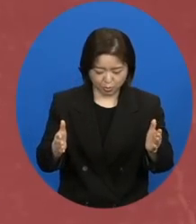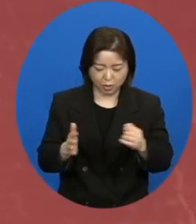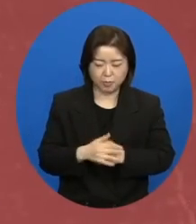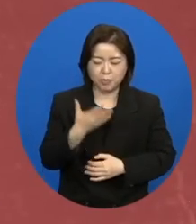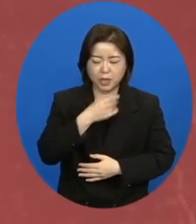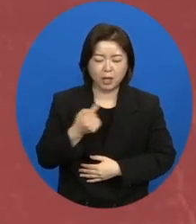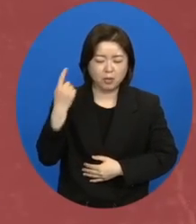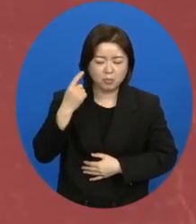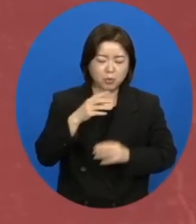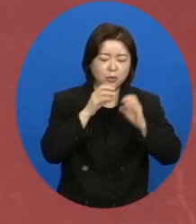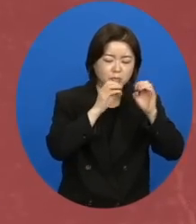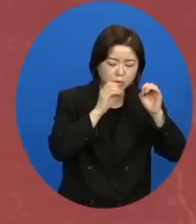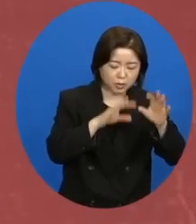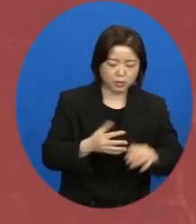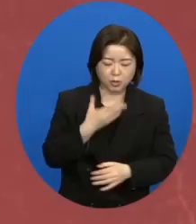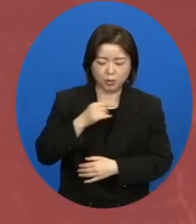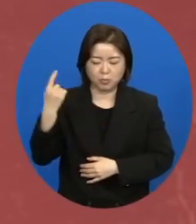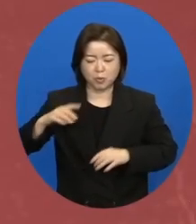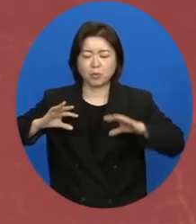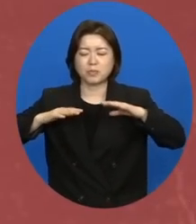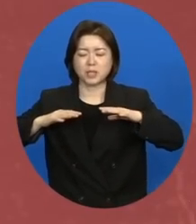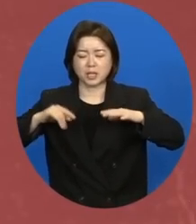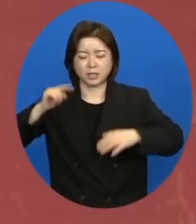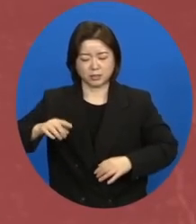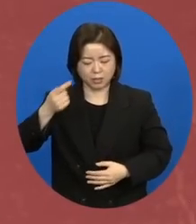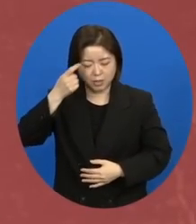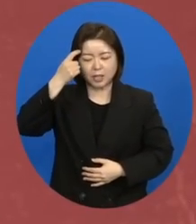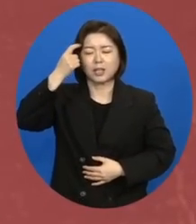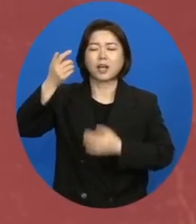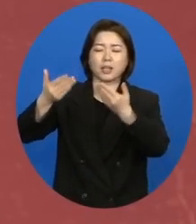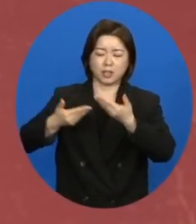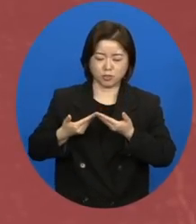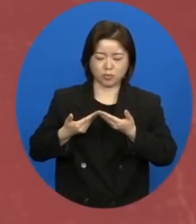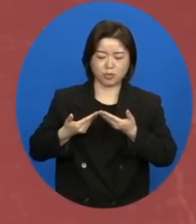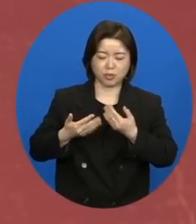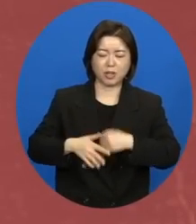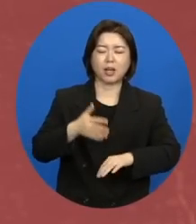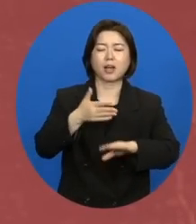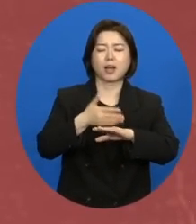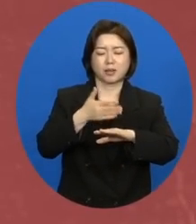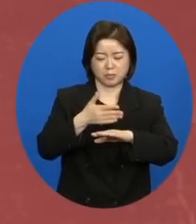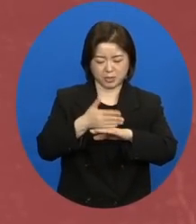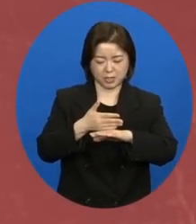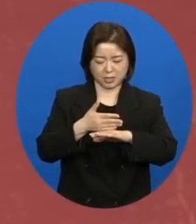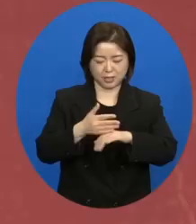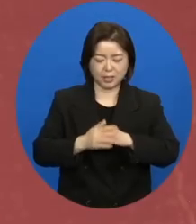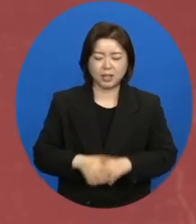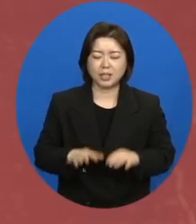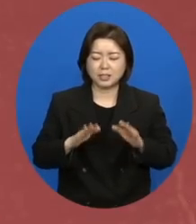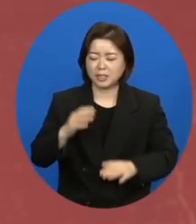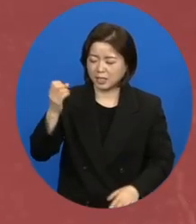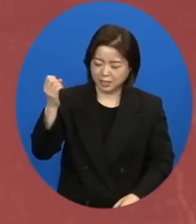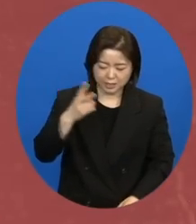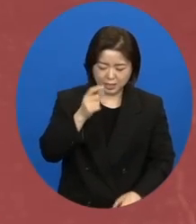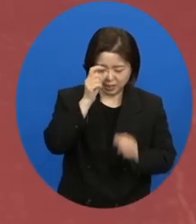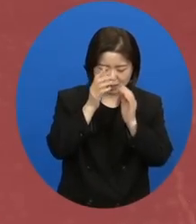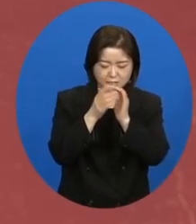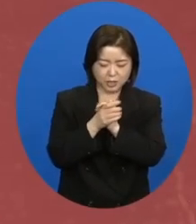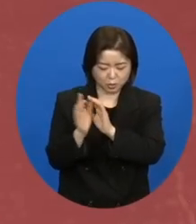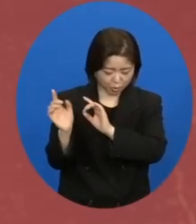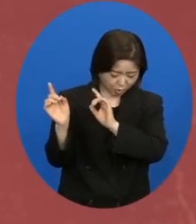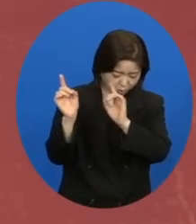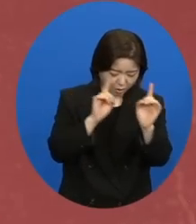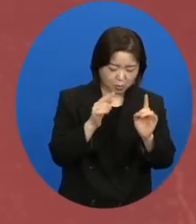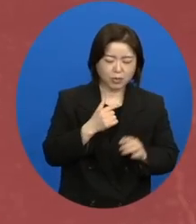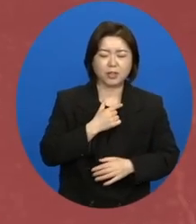복음 전도, 복음 자랑하는 걸 깨닫게 하셨으니 감사하고 이제 다시 기도가